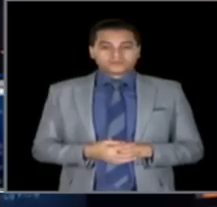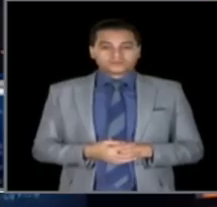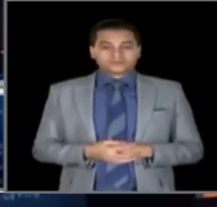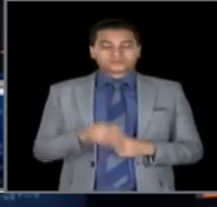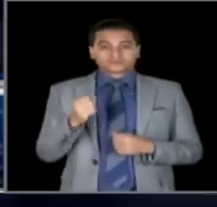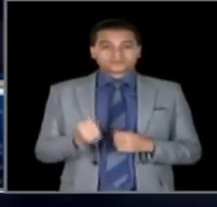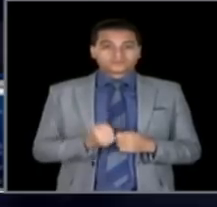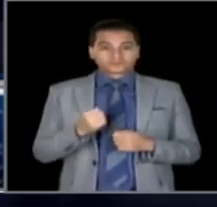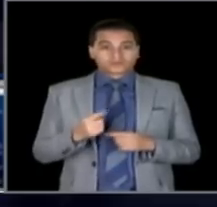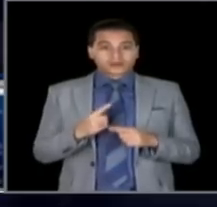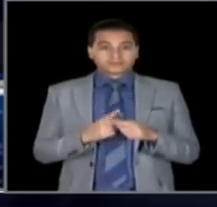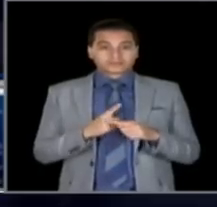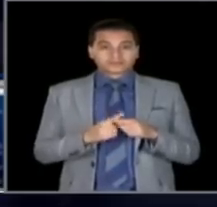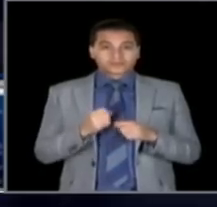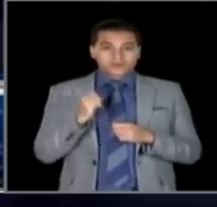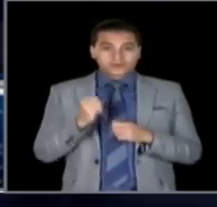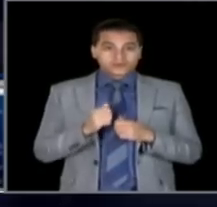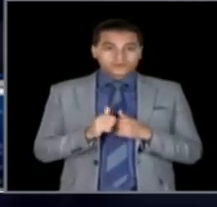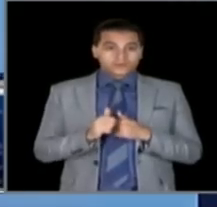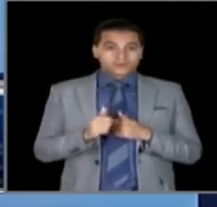طول الخط الحديدي فائق السرعة